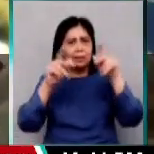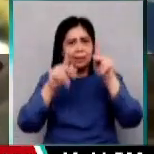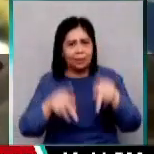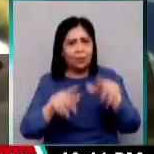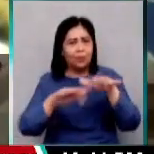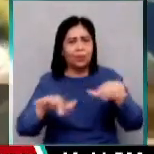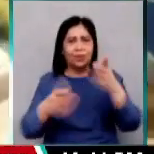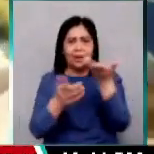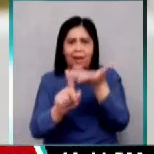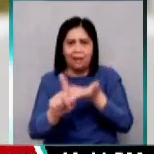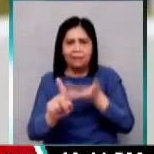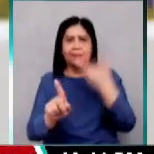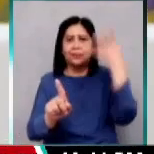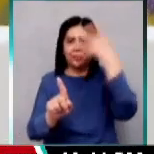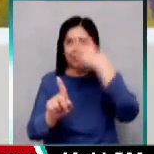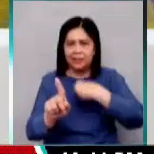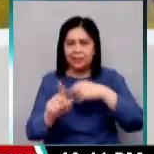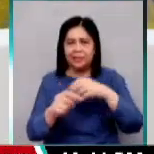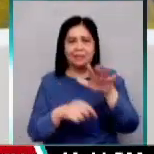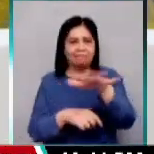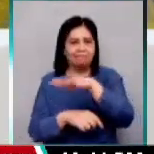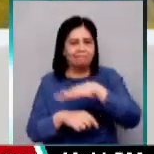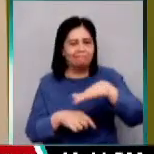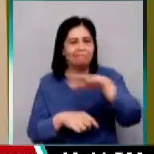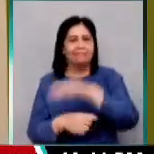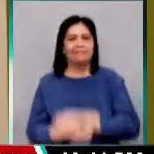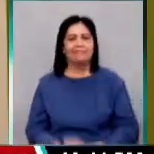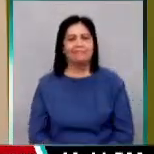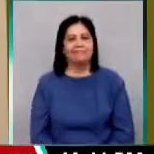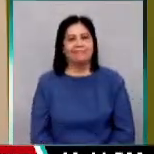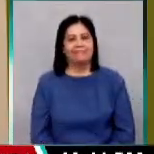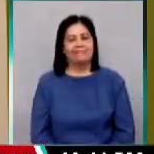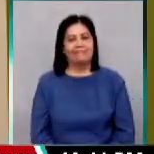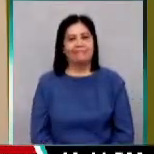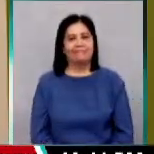own beauty on its own. Rafi Tima, GMA News.